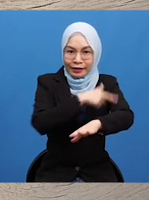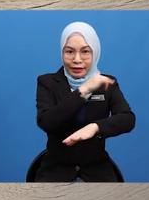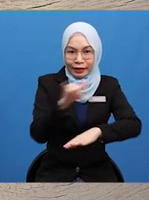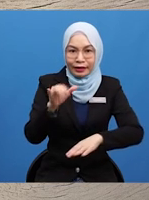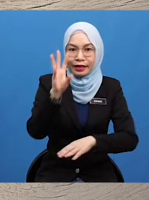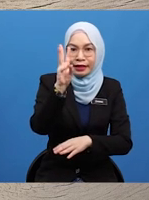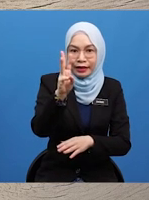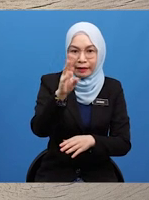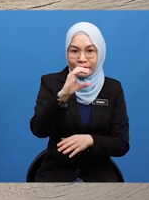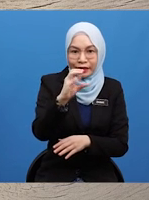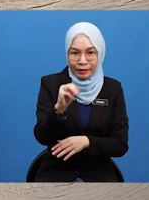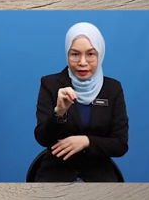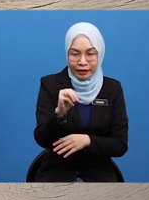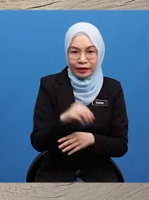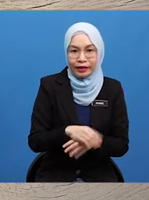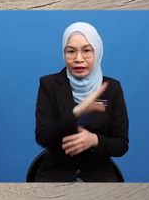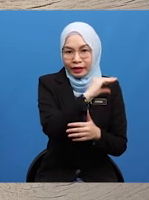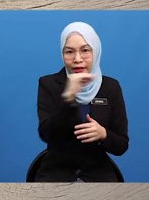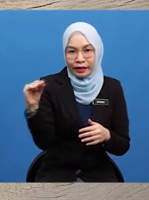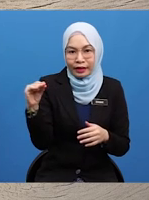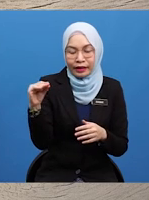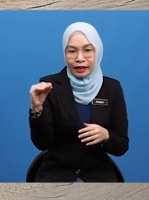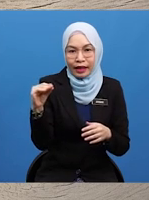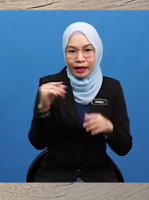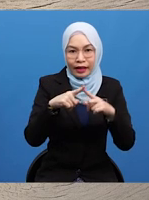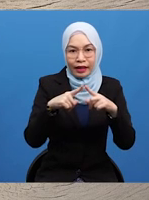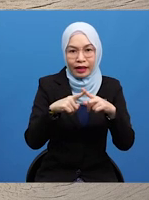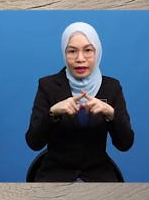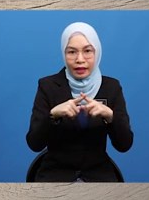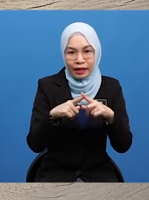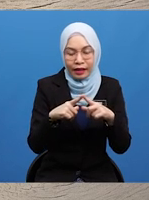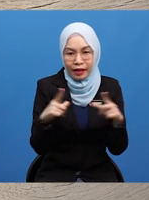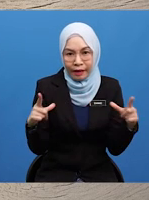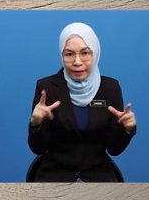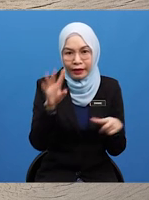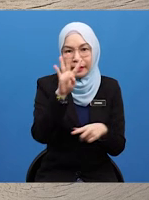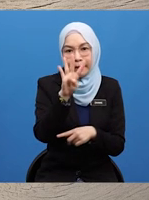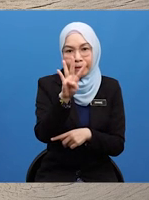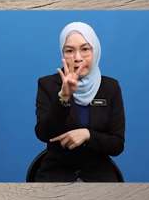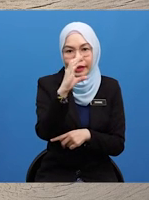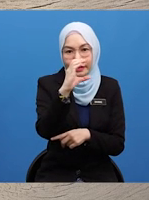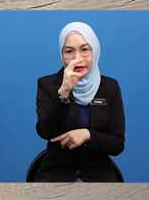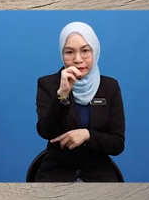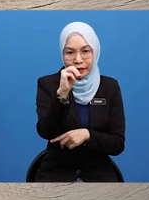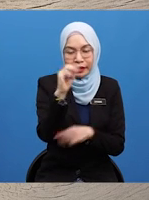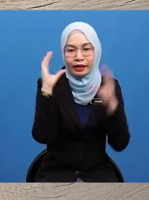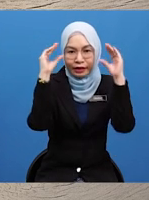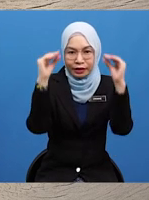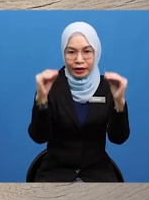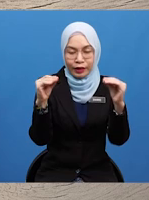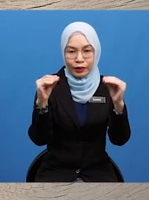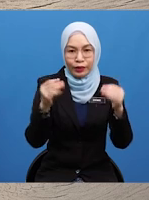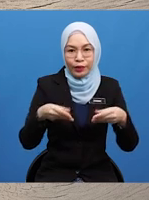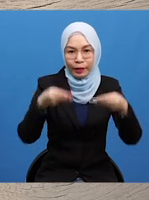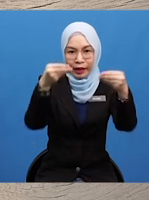6 cm dan lebarnya 4 cm. Cikgu berikan